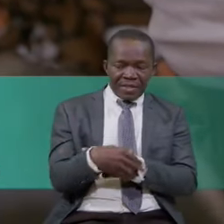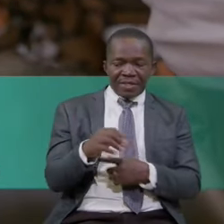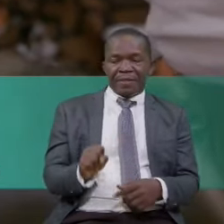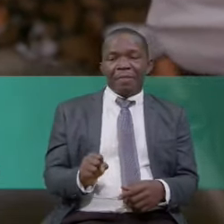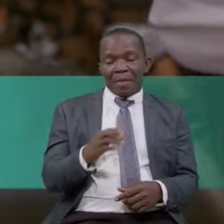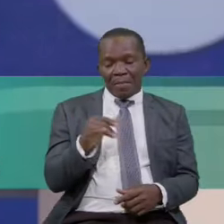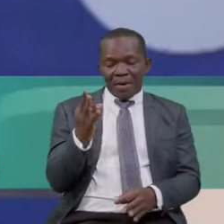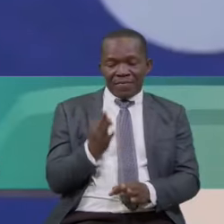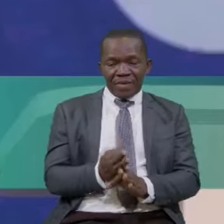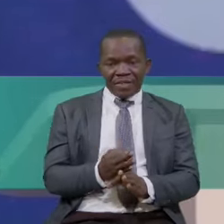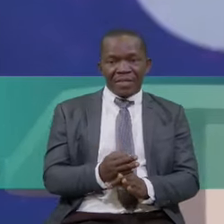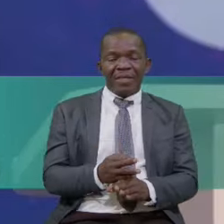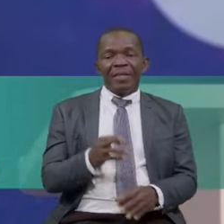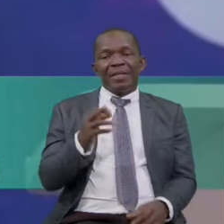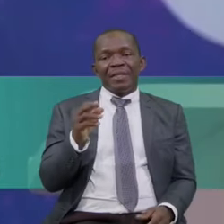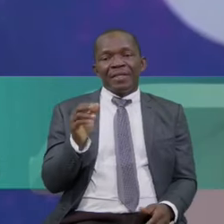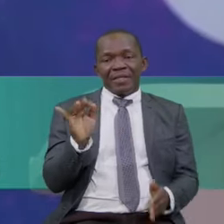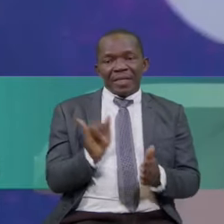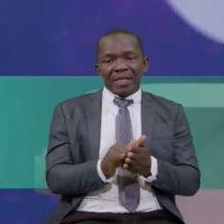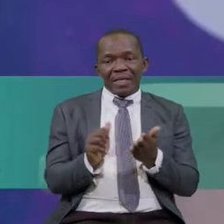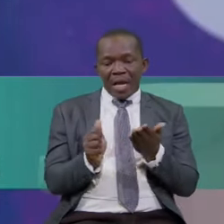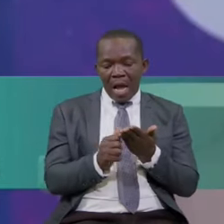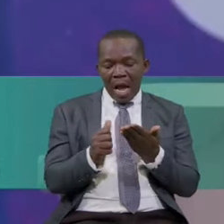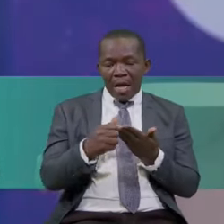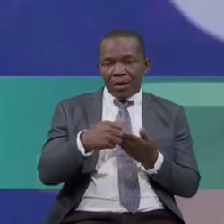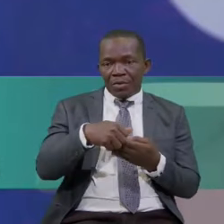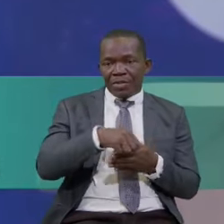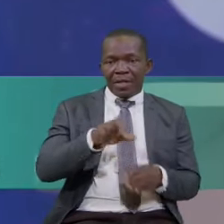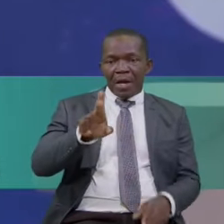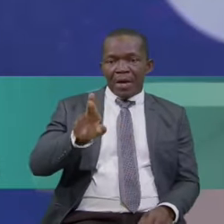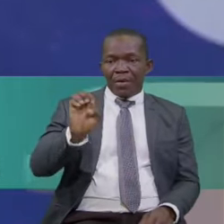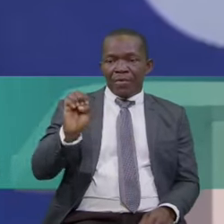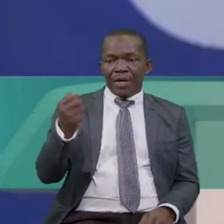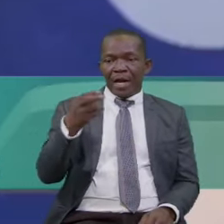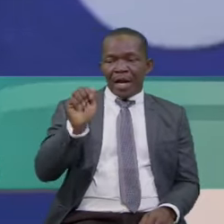pas avec les rebelles donnez-moi bon